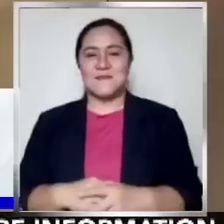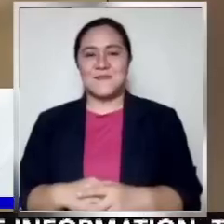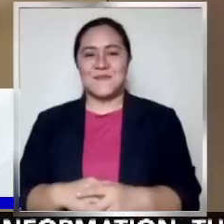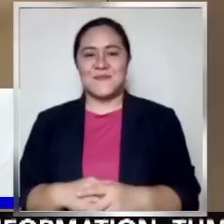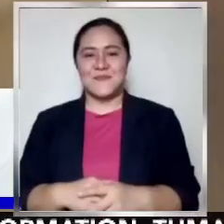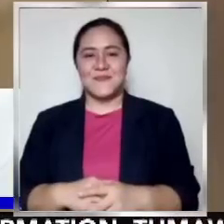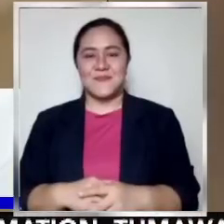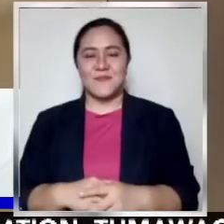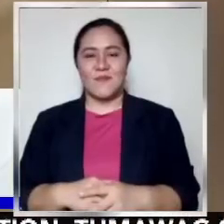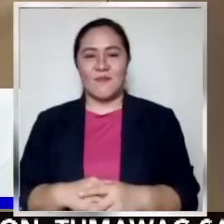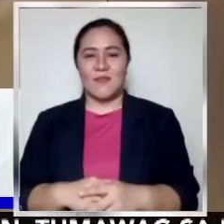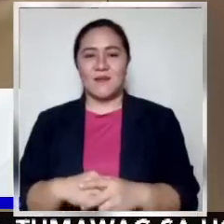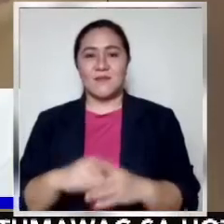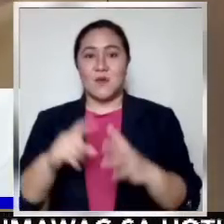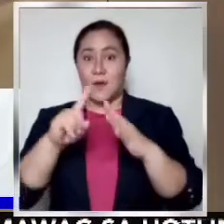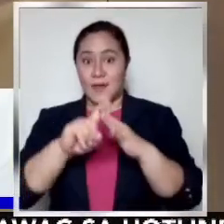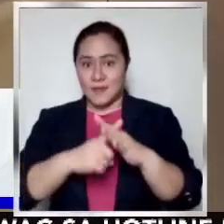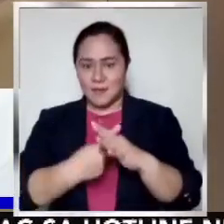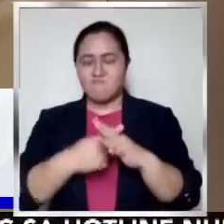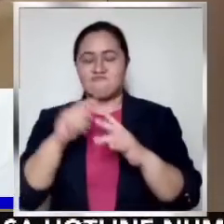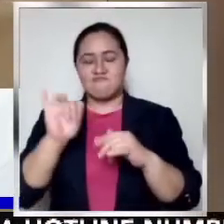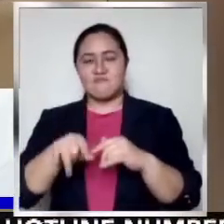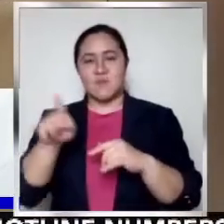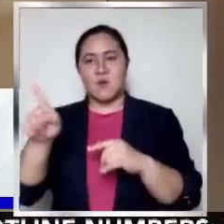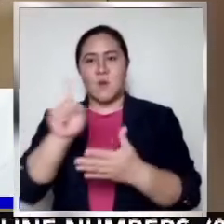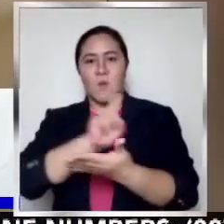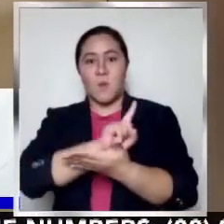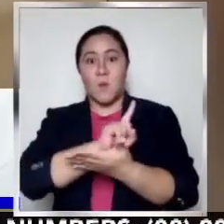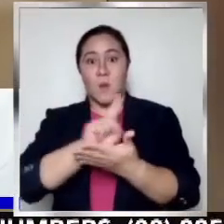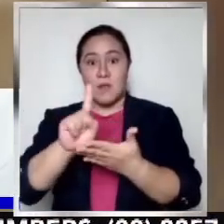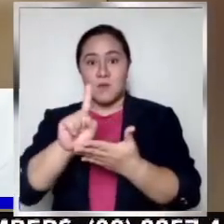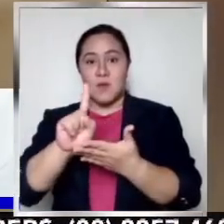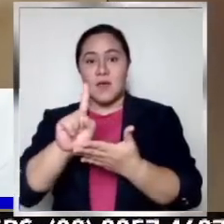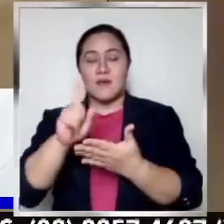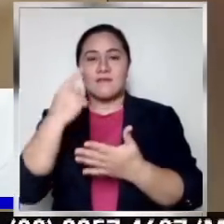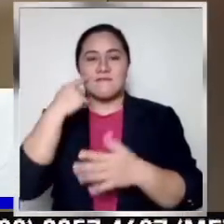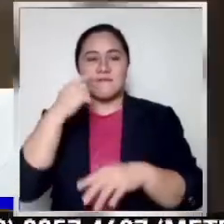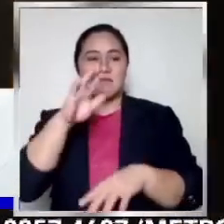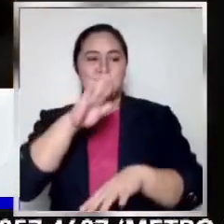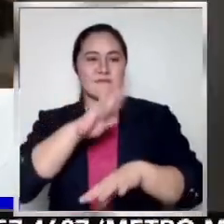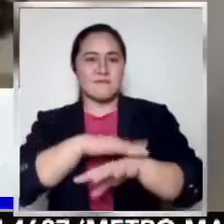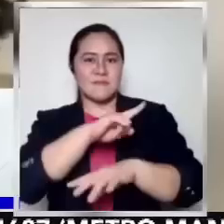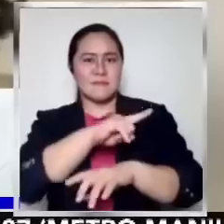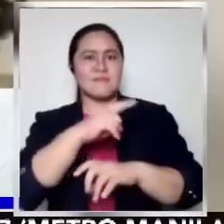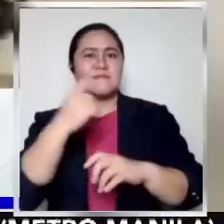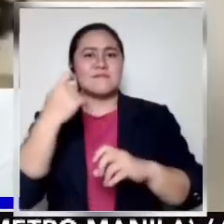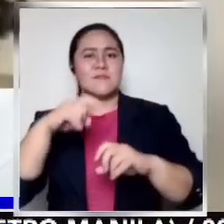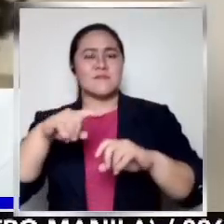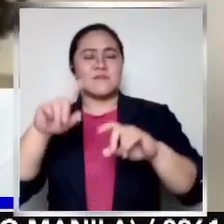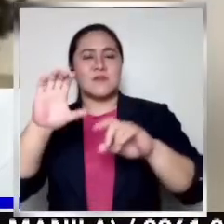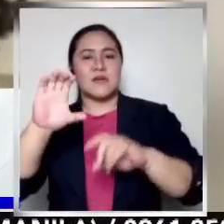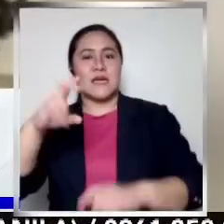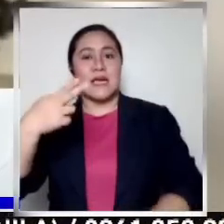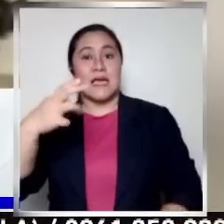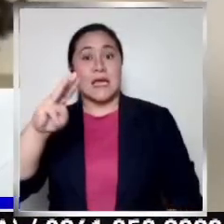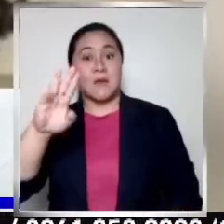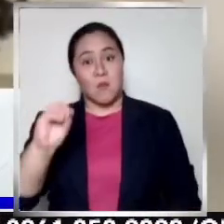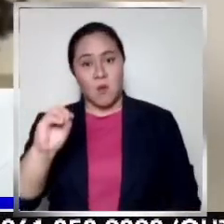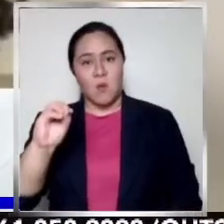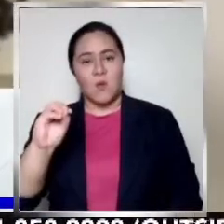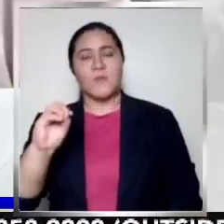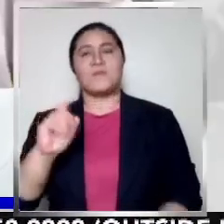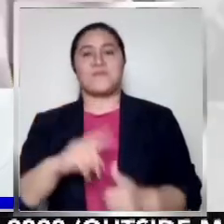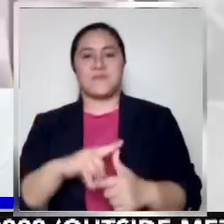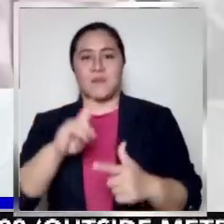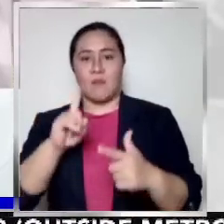Nagsimula agad si Wilrin ng 1 linggong chemotherapy. Higit sa moral support, si MJ din ang platelet donor ni